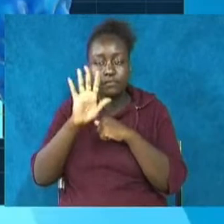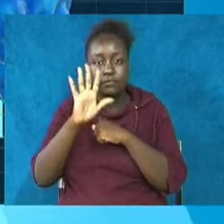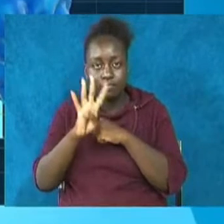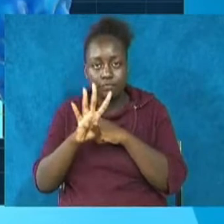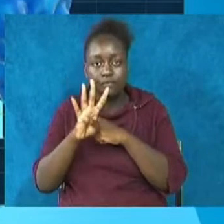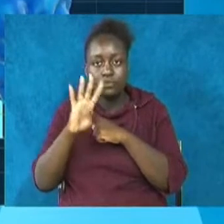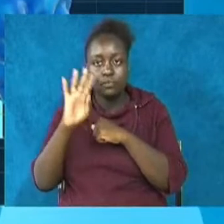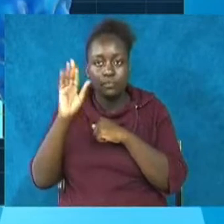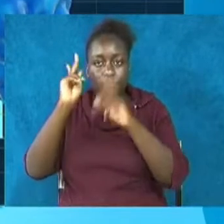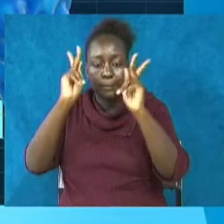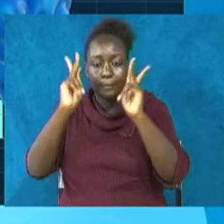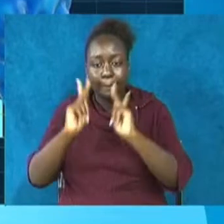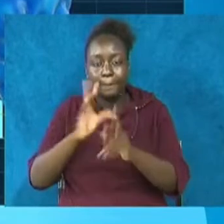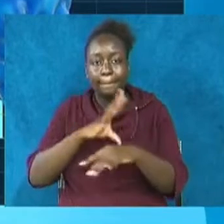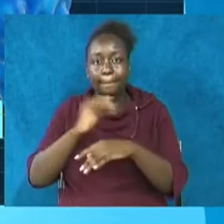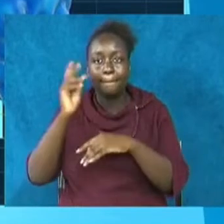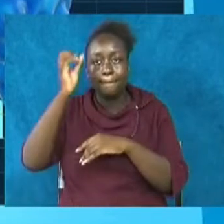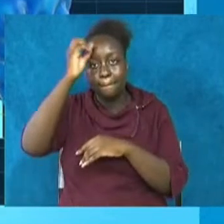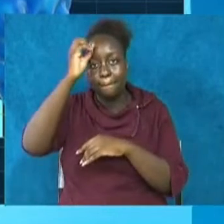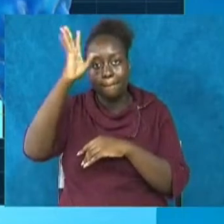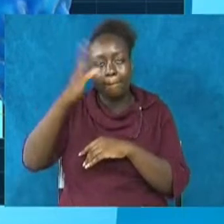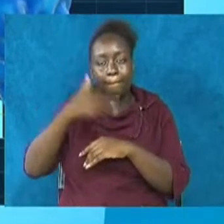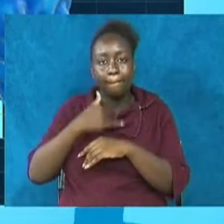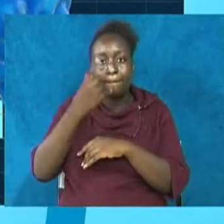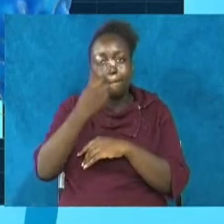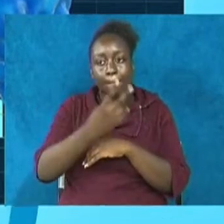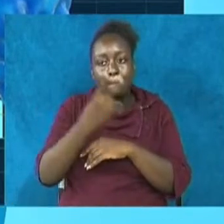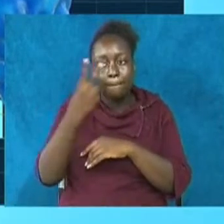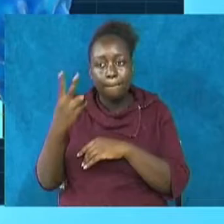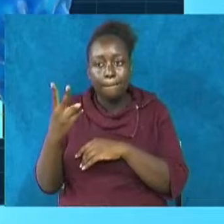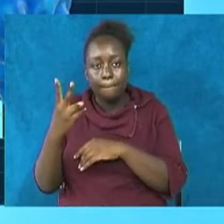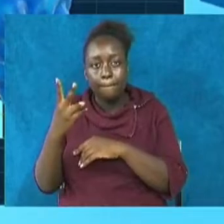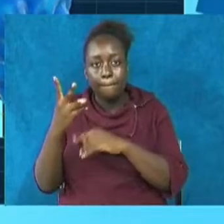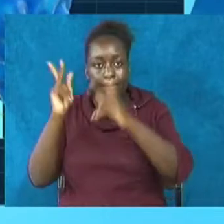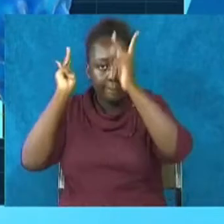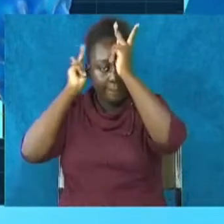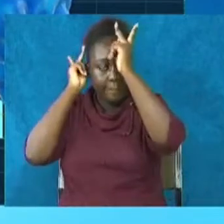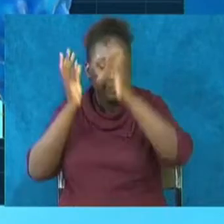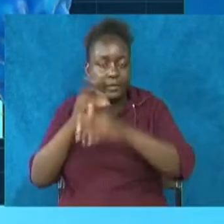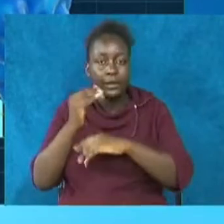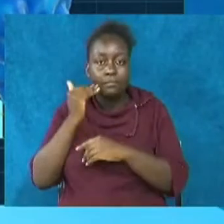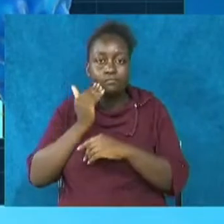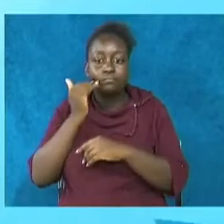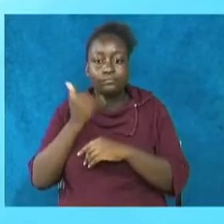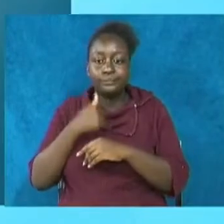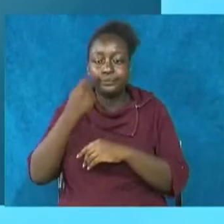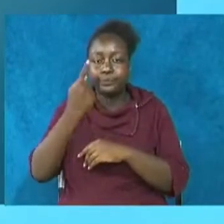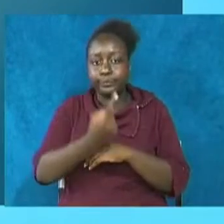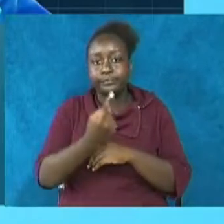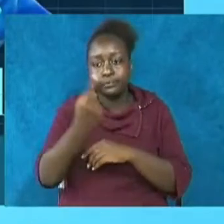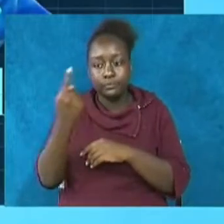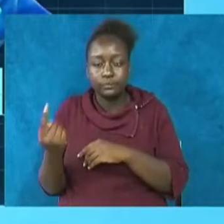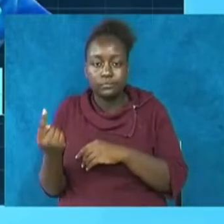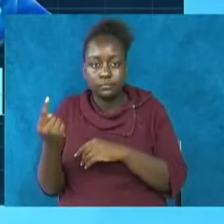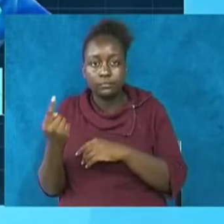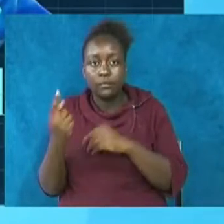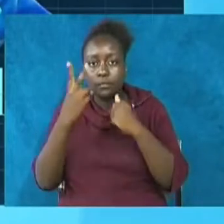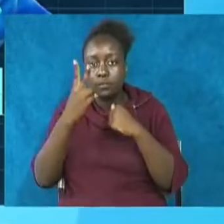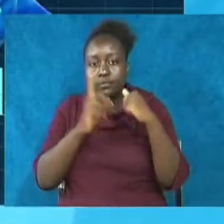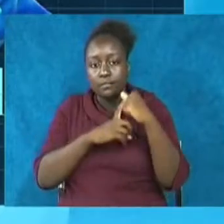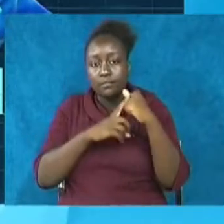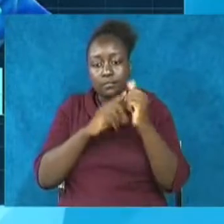na Kisumu zilikuwa na visa 2, huku Kakamega na Siaya ikiwa na visa 1. Watu 26 walipona